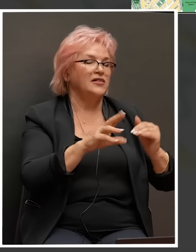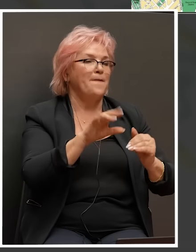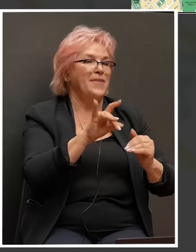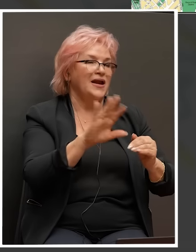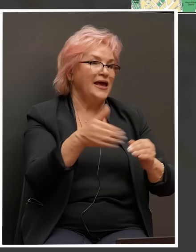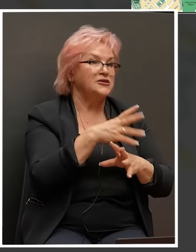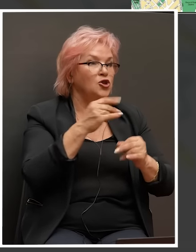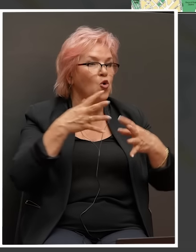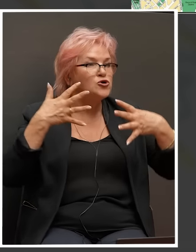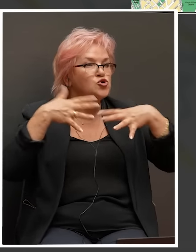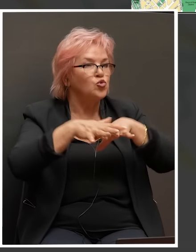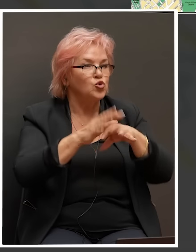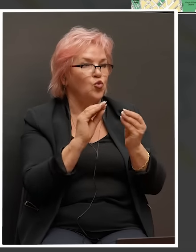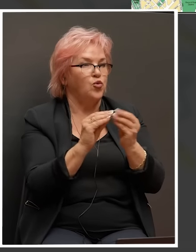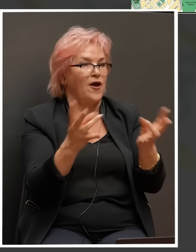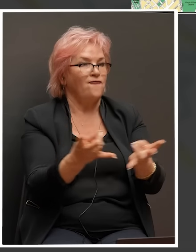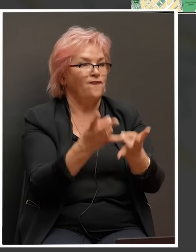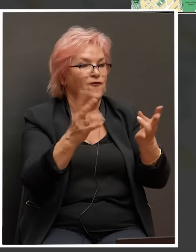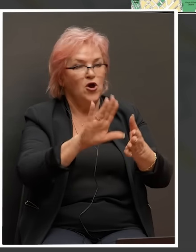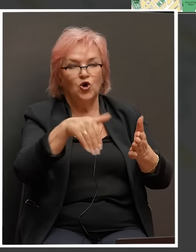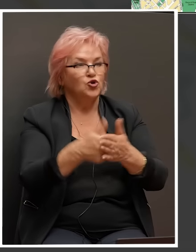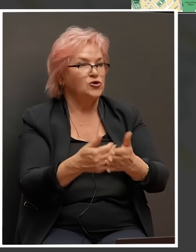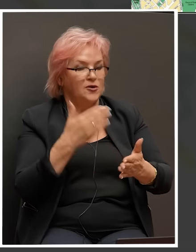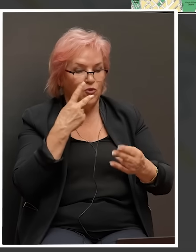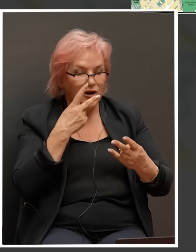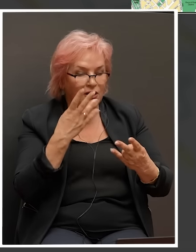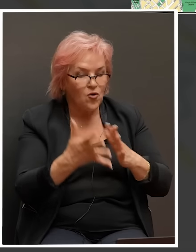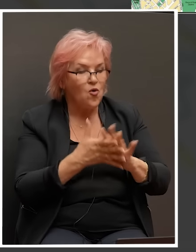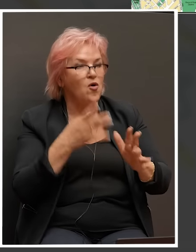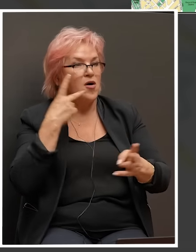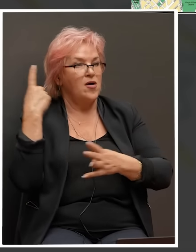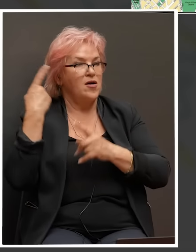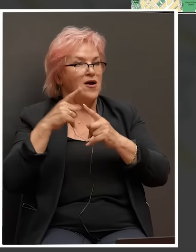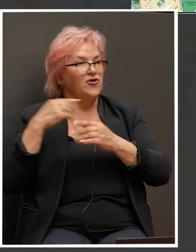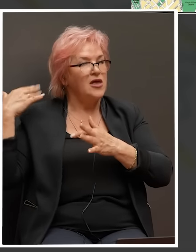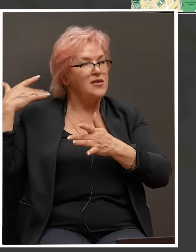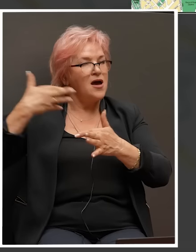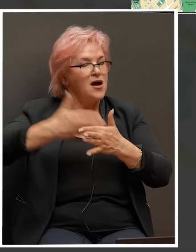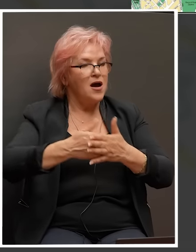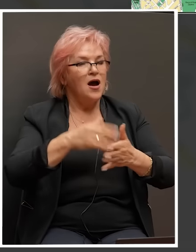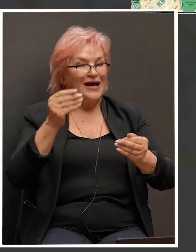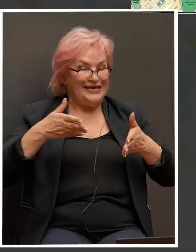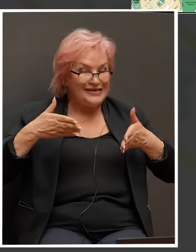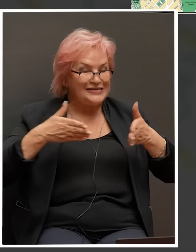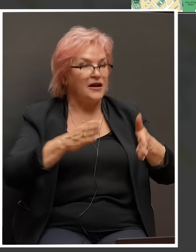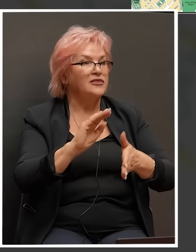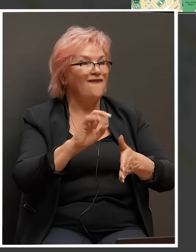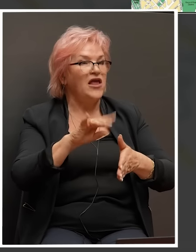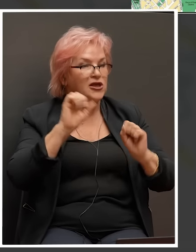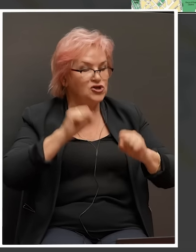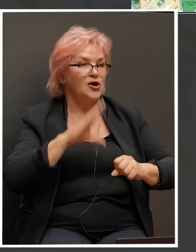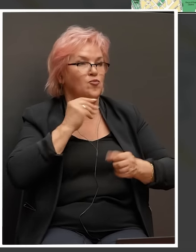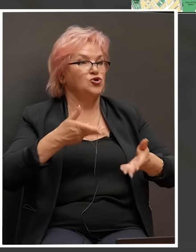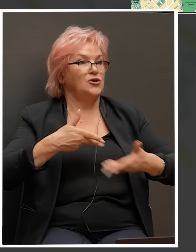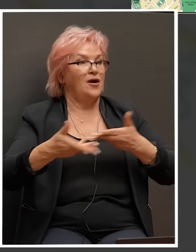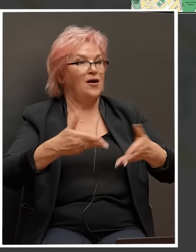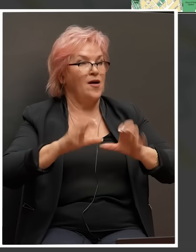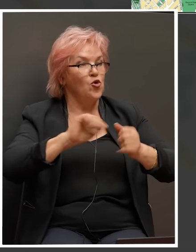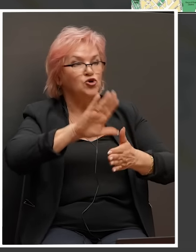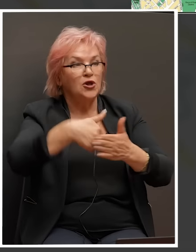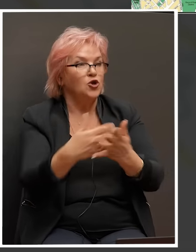структура-то сохранилась. Она до сих пор достаточно легко читается. И до сих пор по Страда Феличи можно пройти. И